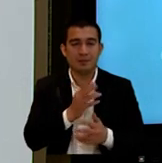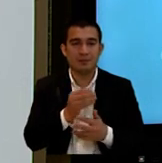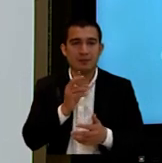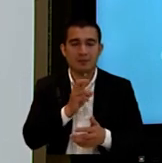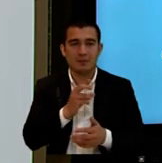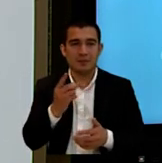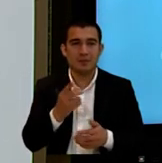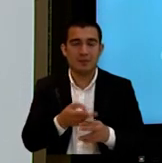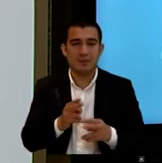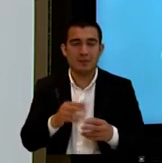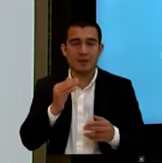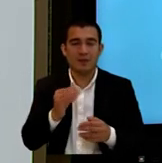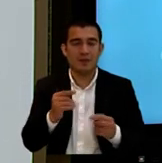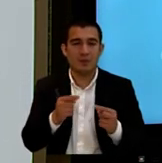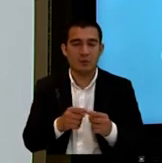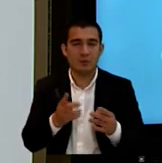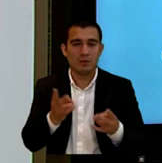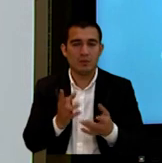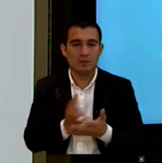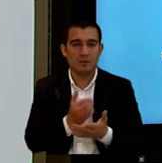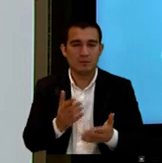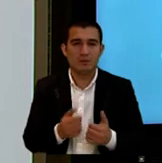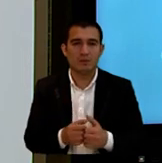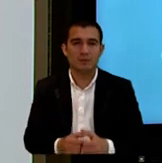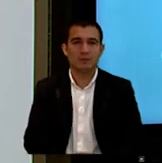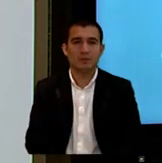kerak. Ya'ni fi burchakni topishimiz kerak.